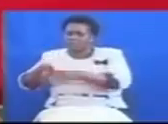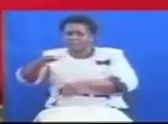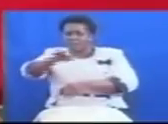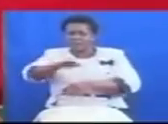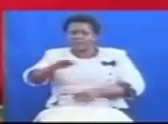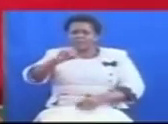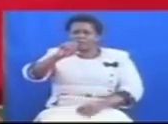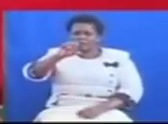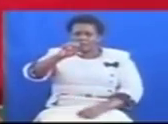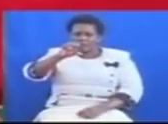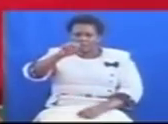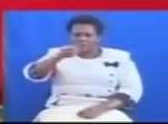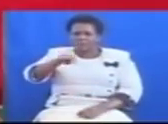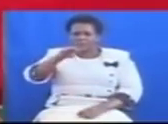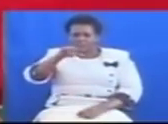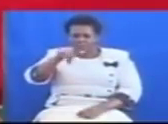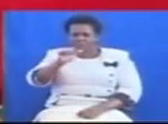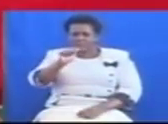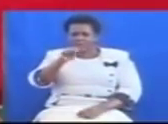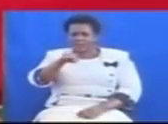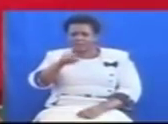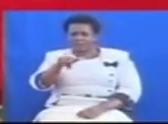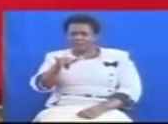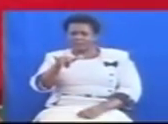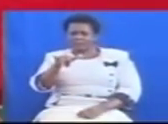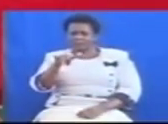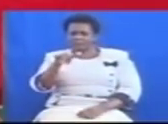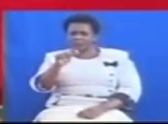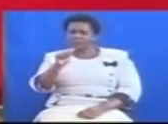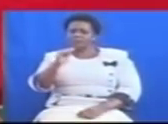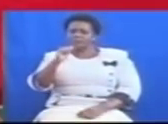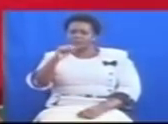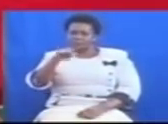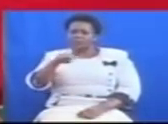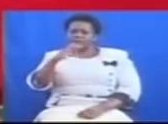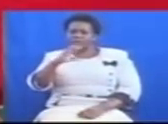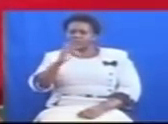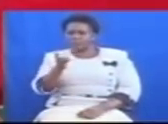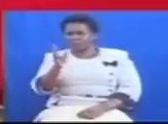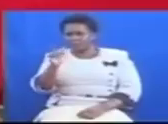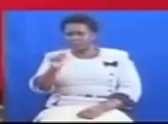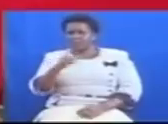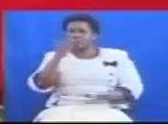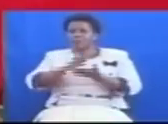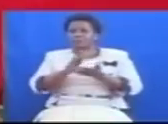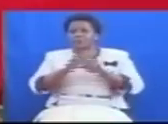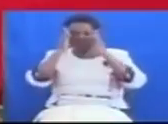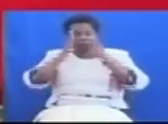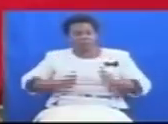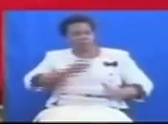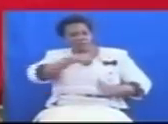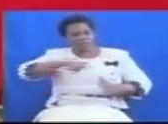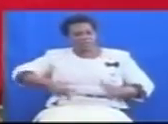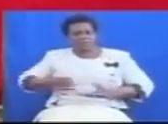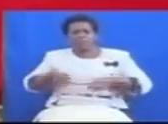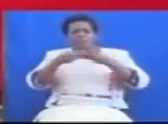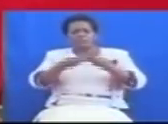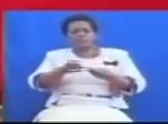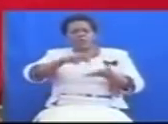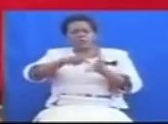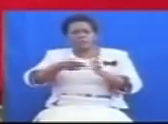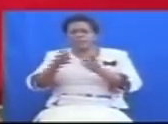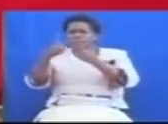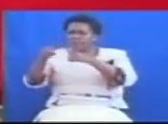Tanzania alizozitoa maeneo mbalimbali nchini wakati wa kampeni za uchaguzi mkuu wa mwaka 2015. Wakala wa